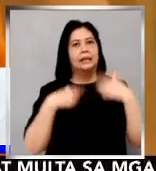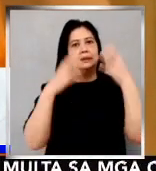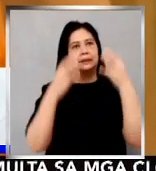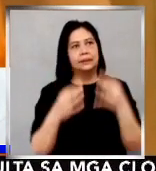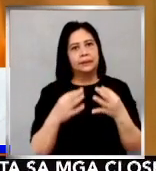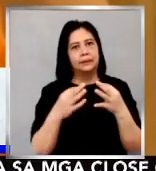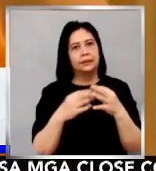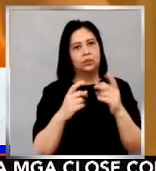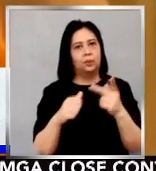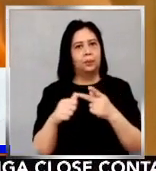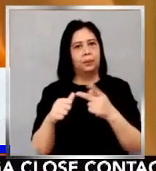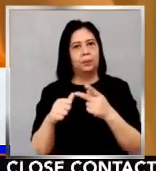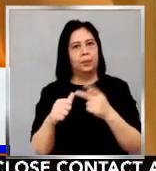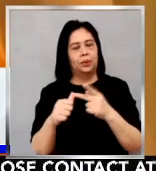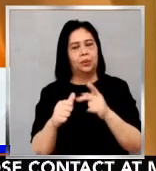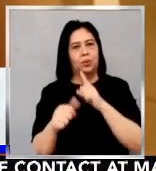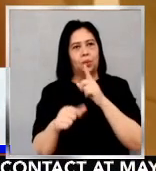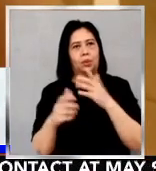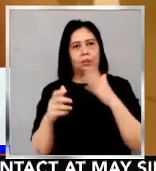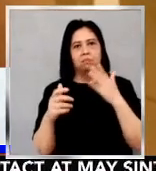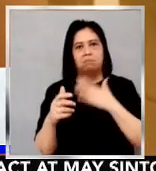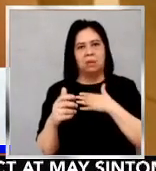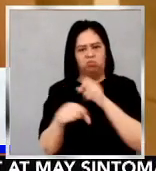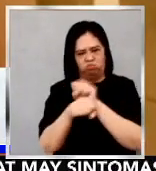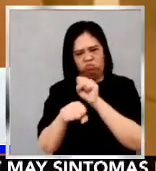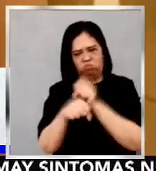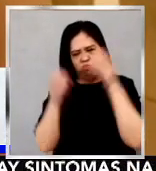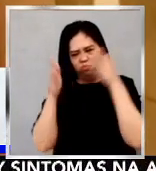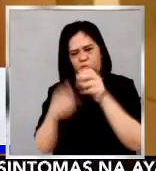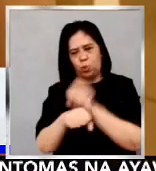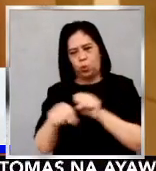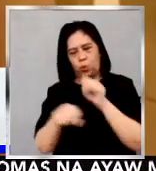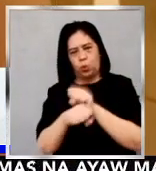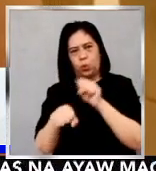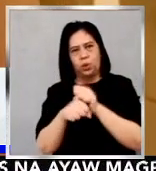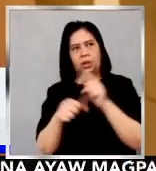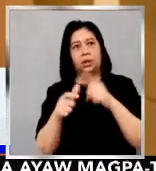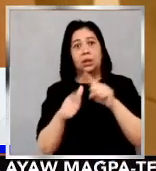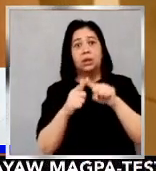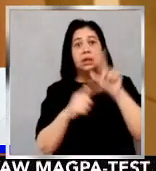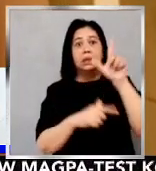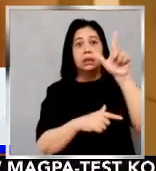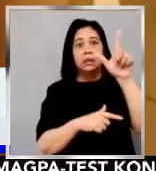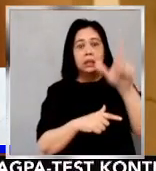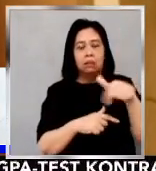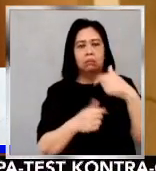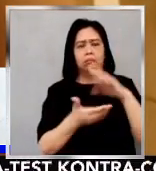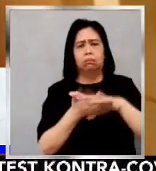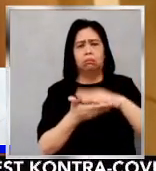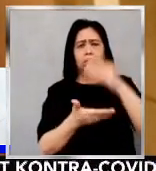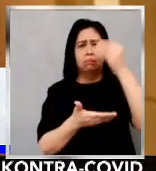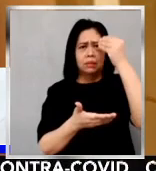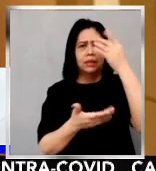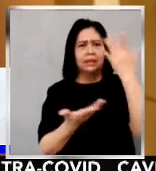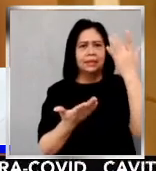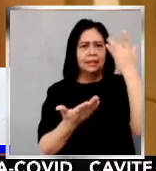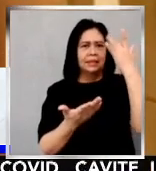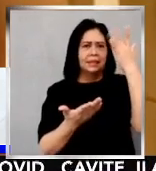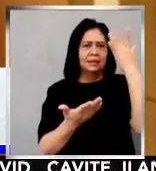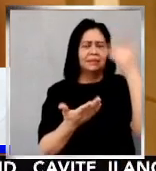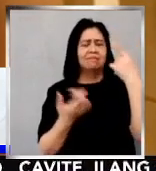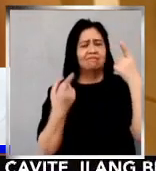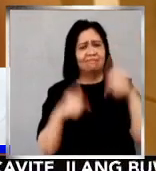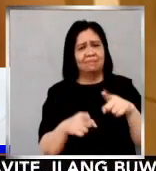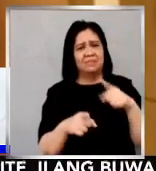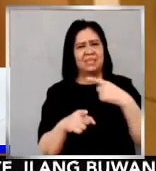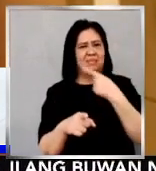ng sobra yung trabaho ko. But then eventually, matututo rin ako sa nangyari sa akin dahil nga, yun